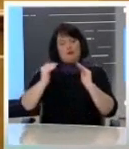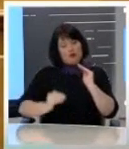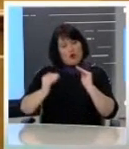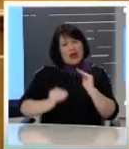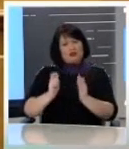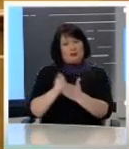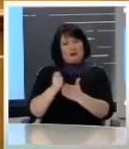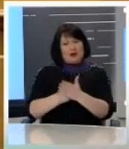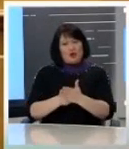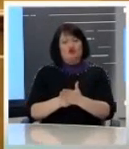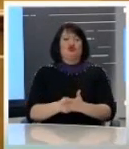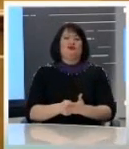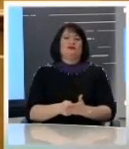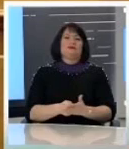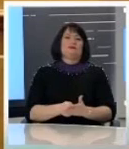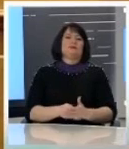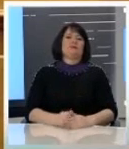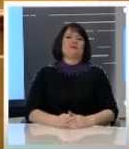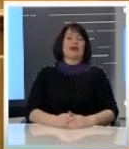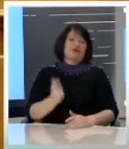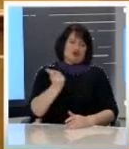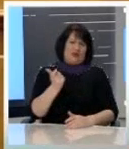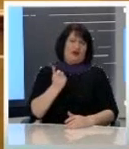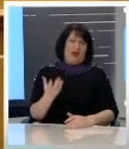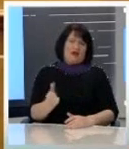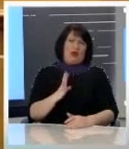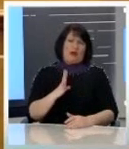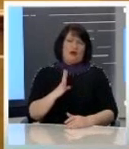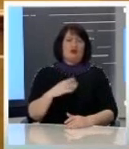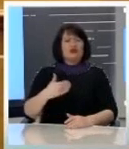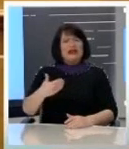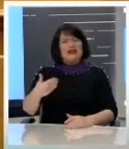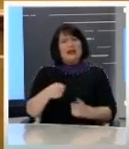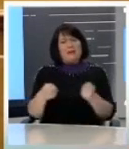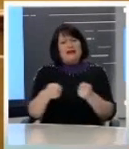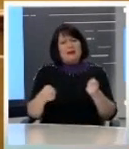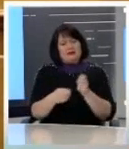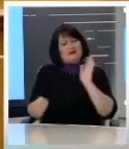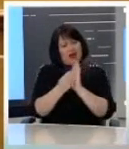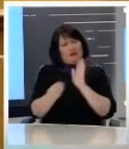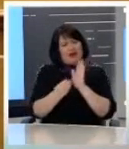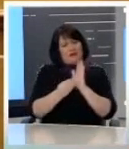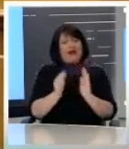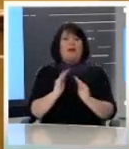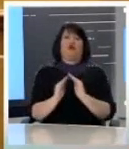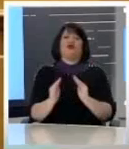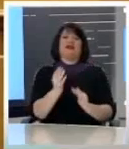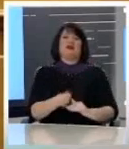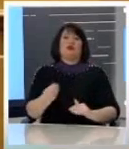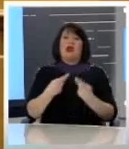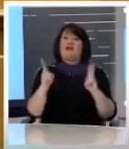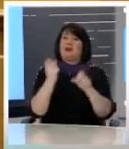λιγότερα οι δανειολήπτες και ούτω καθεξής. Μια σειρά από μέτρα τα οποία βάλαμε τους